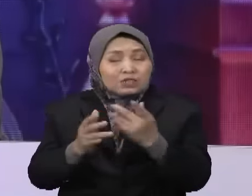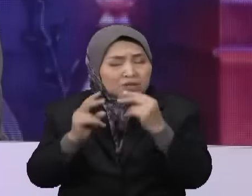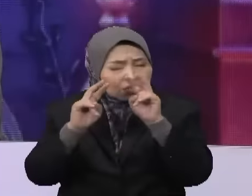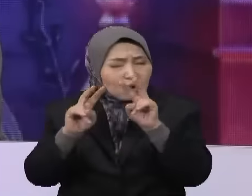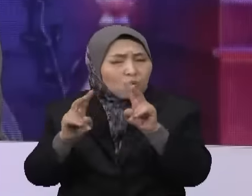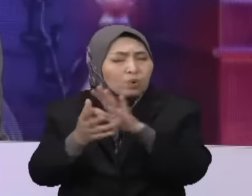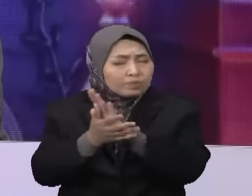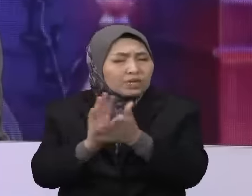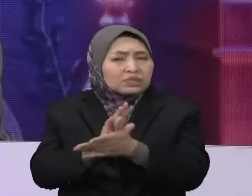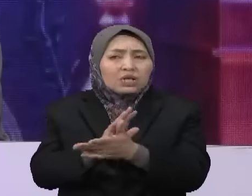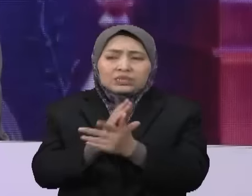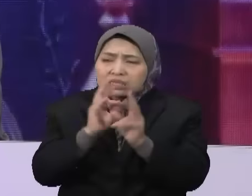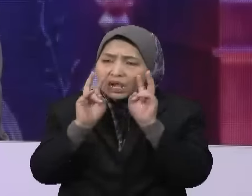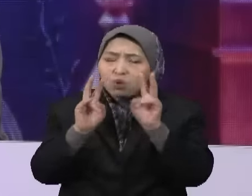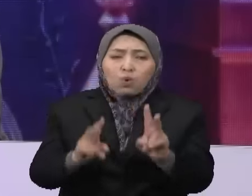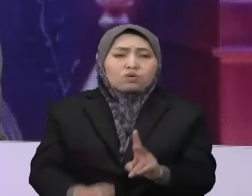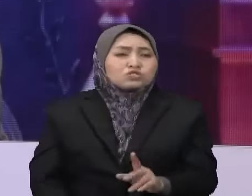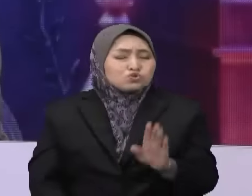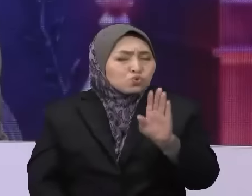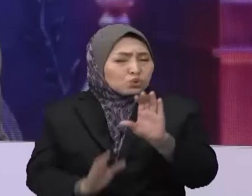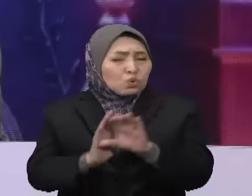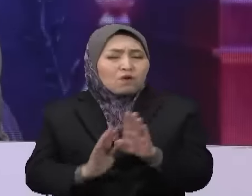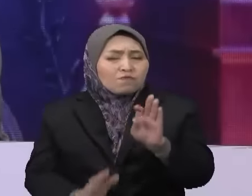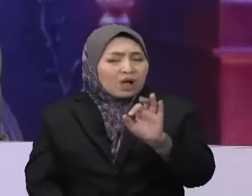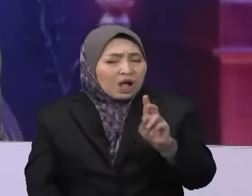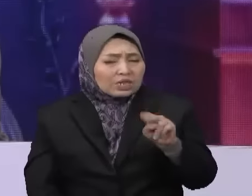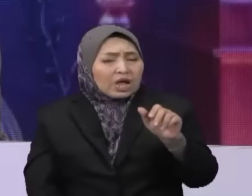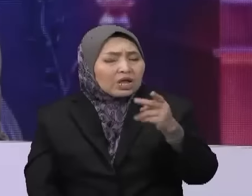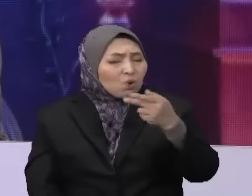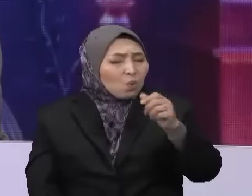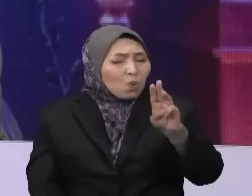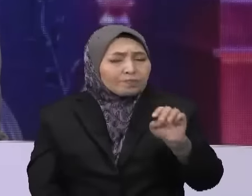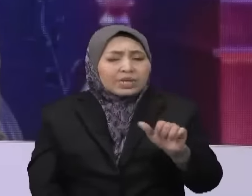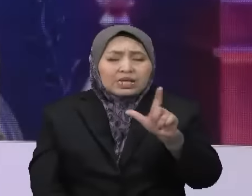hati-hati. Contoh, fa'aridu anhum